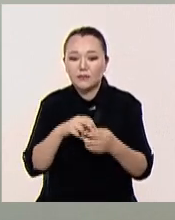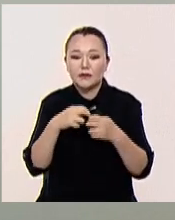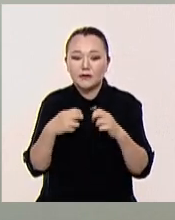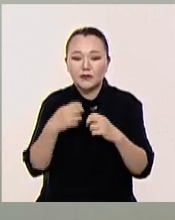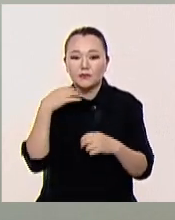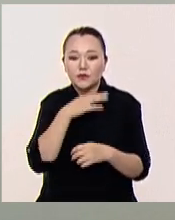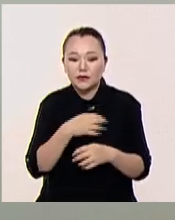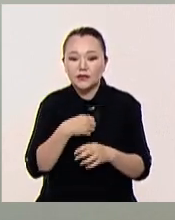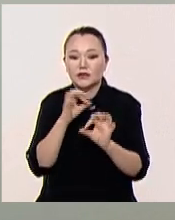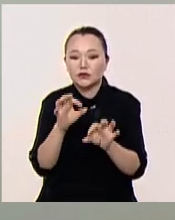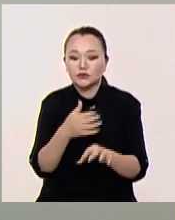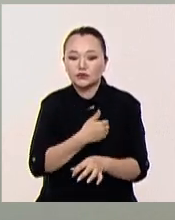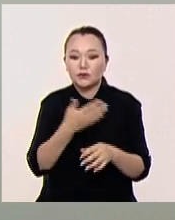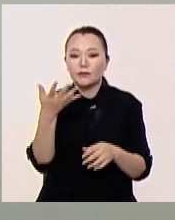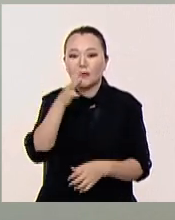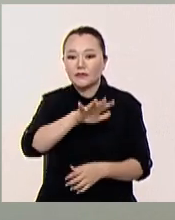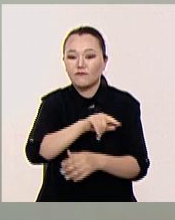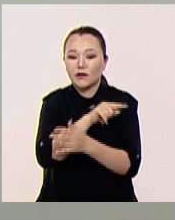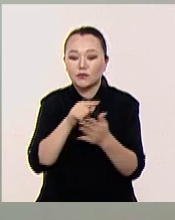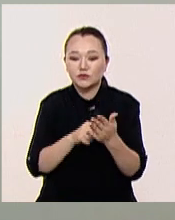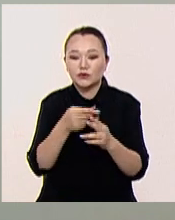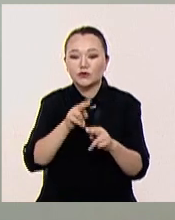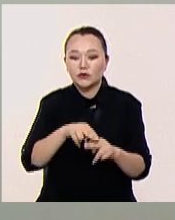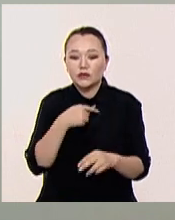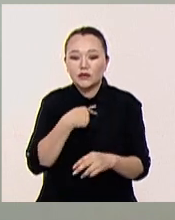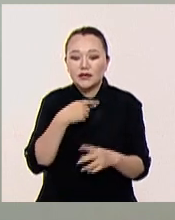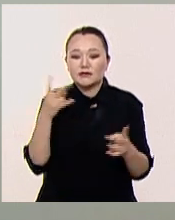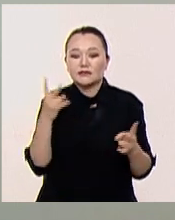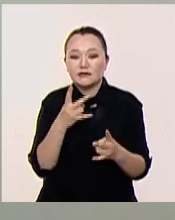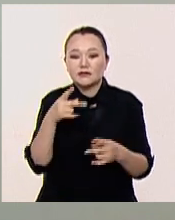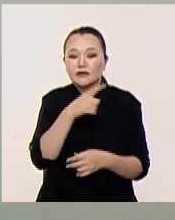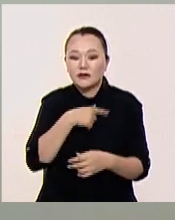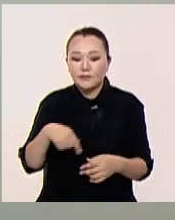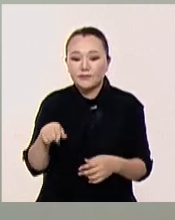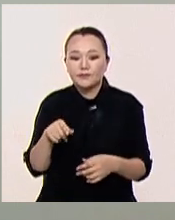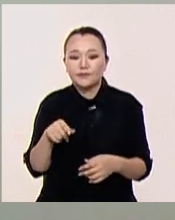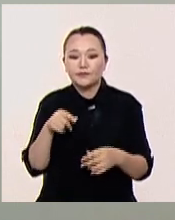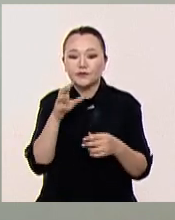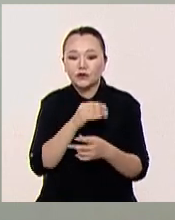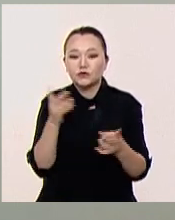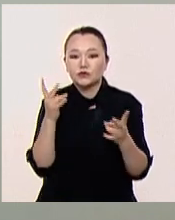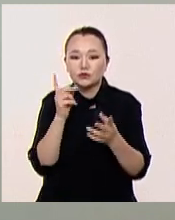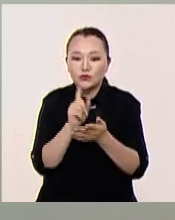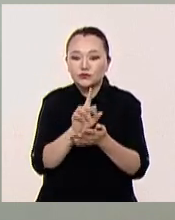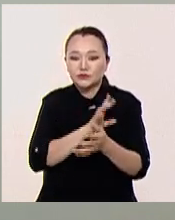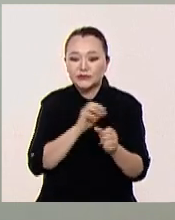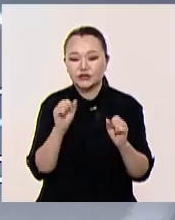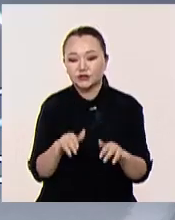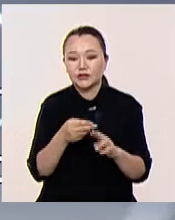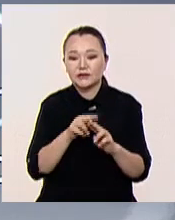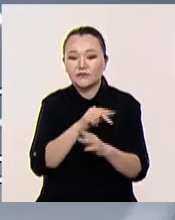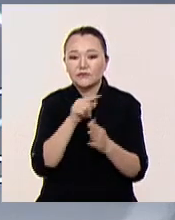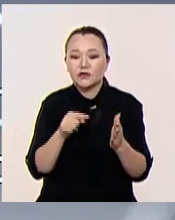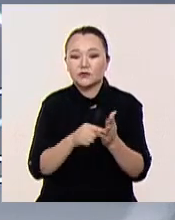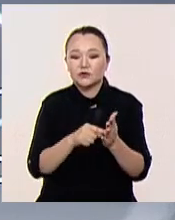Я остановился на 5 вопросах, которые мне показалось, нам показалось, что могут легко быть решены. Это вопросы